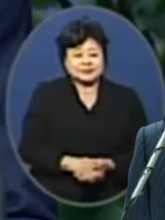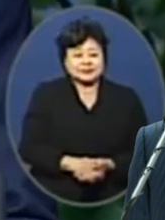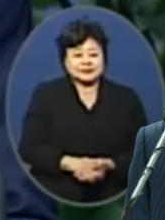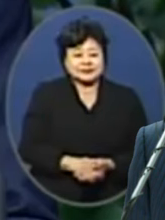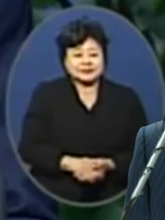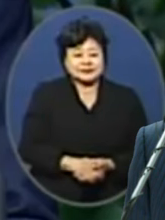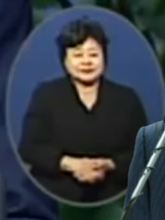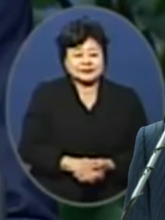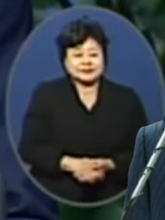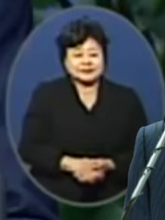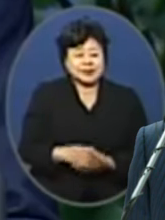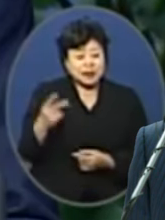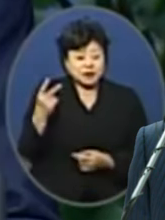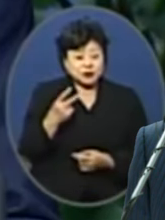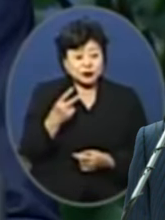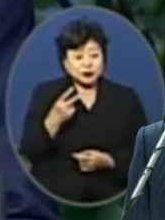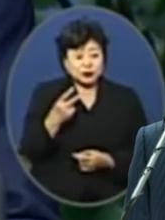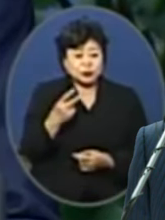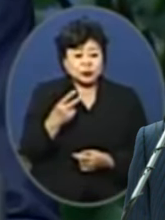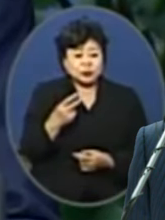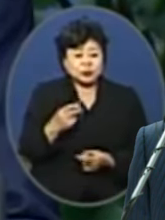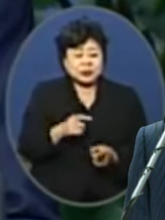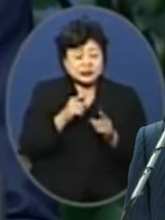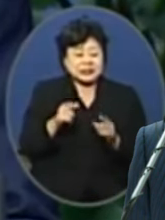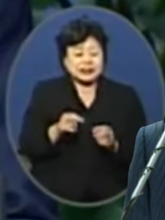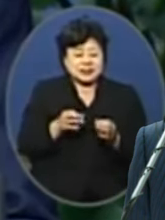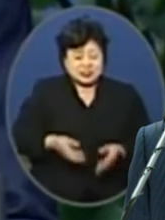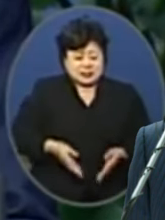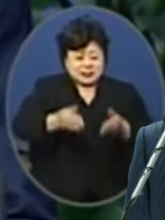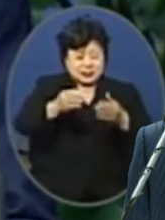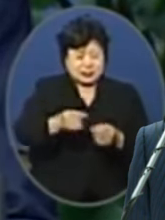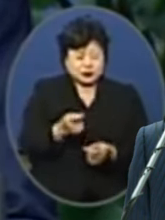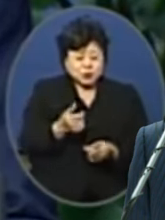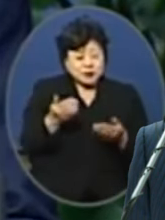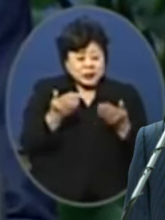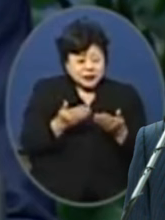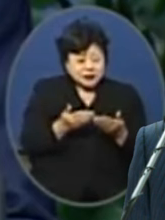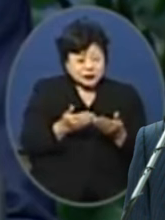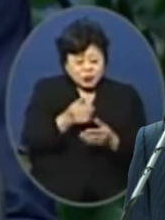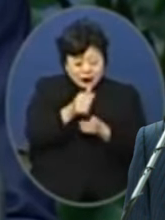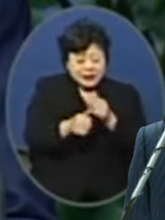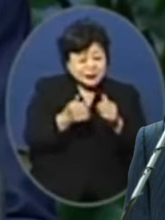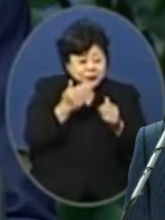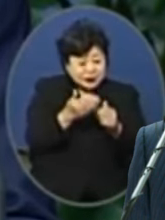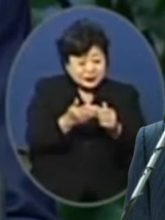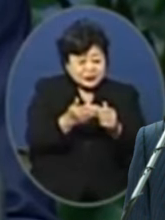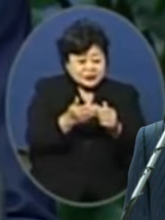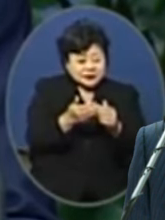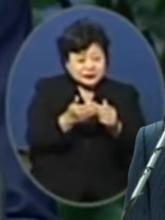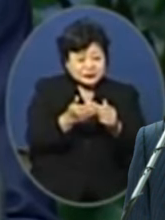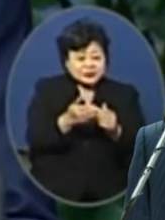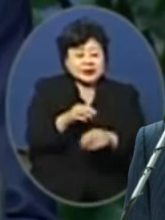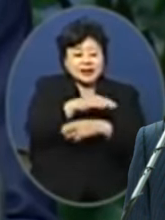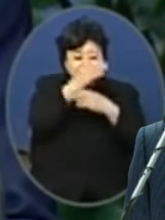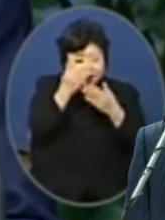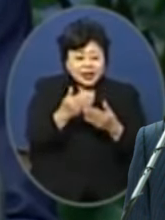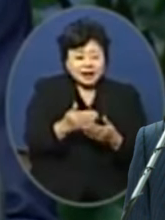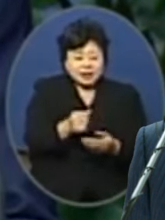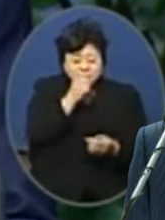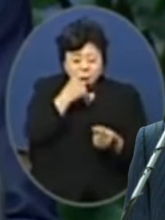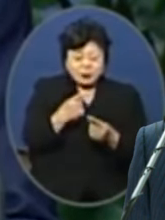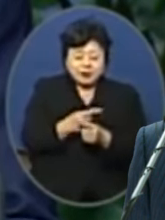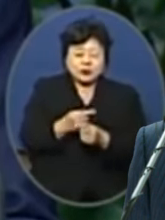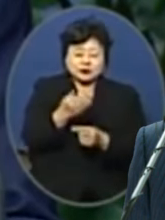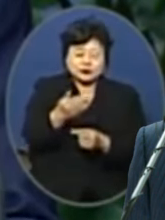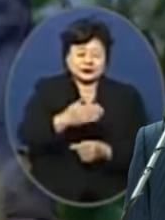없습니다 그리고 우리가 살아가는 모든 길에서 조 많은 일도 하나님께서 다 좋게 만들어